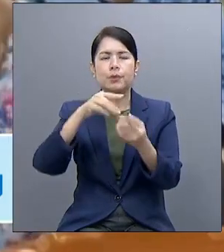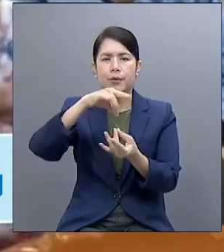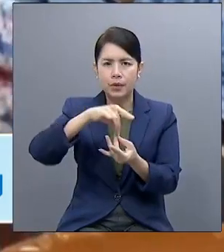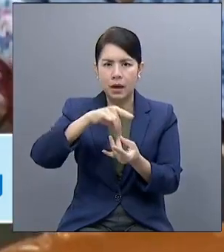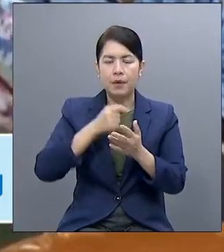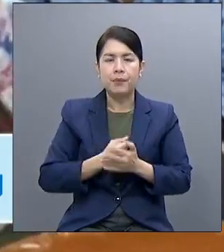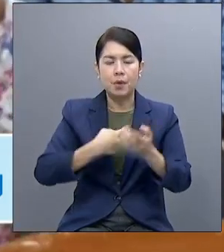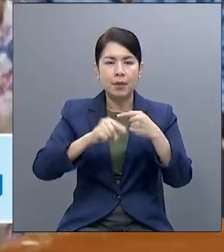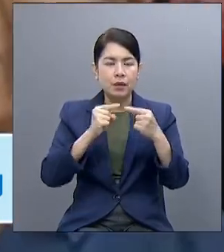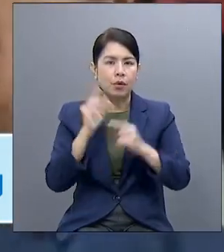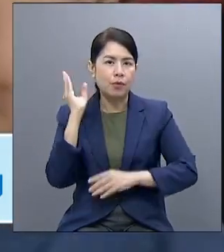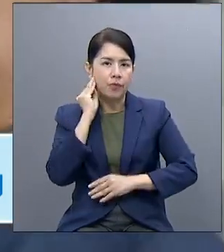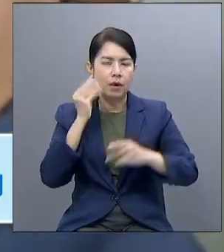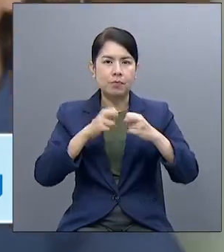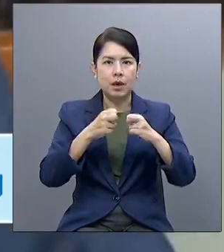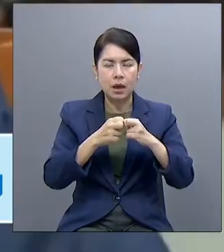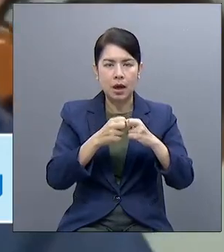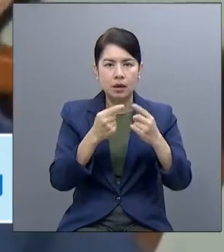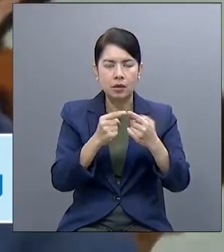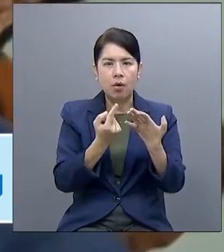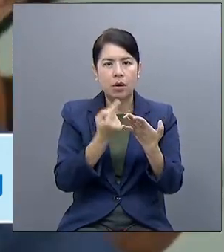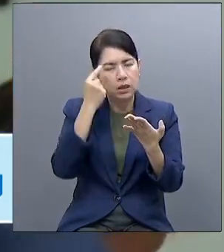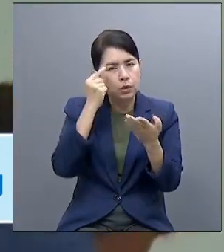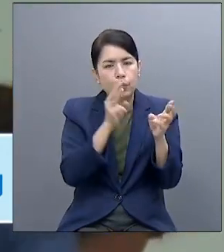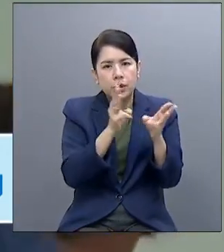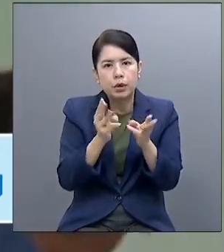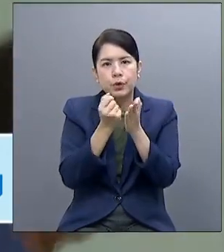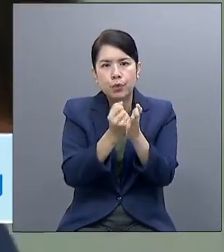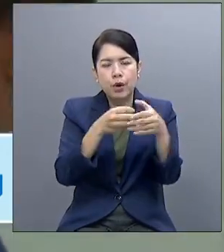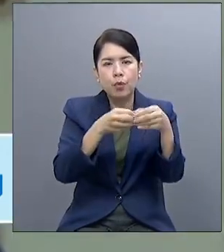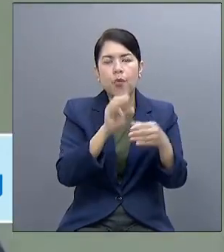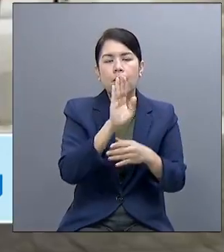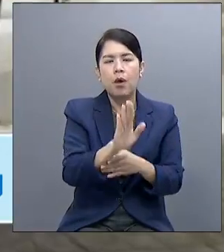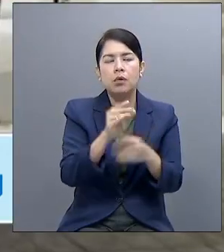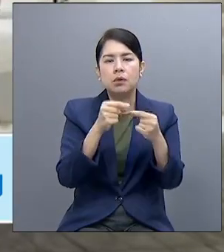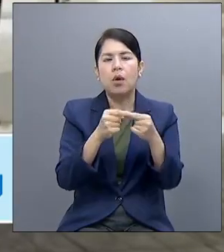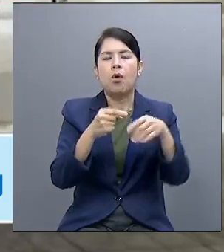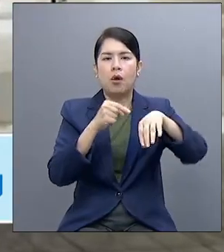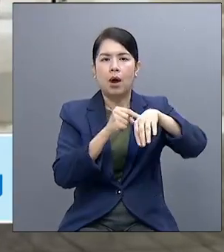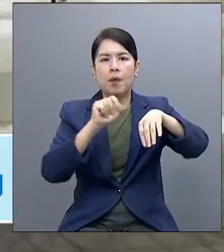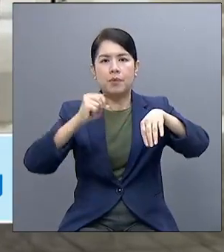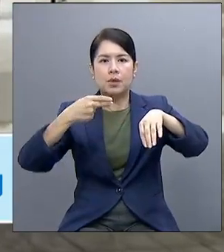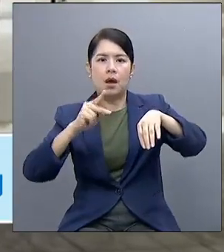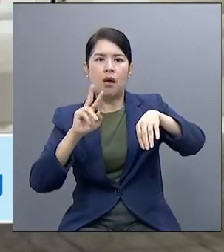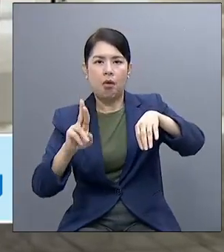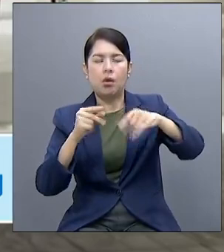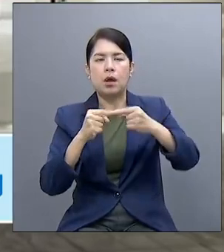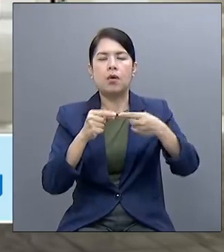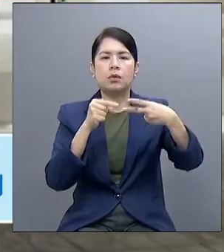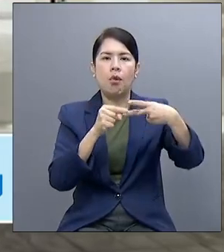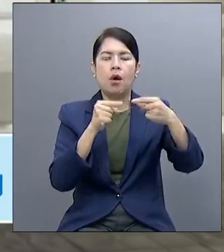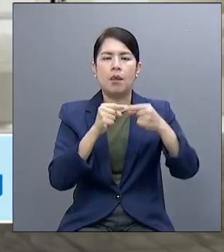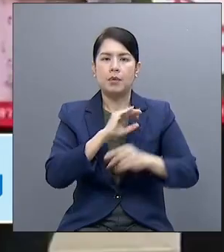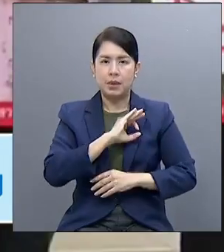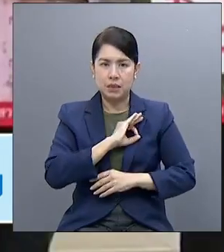ปัญหารวมทั้งหาแนวทางช่วยเหลือทั้งในส่วนของสหกรณ์และสมาชิกสืบเนื่องจากรายการสถานีประชาช